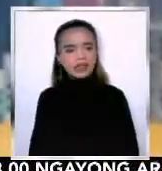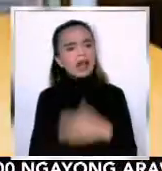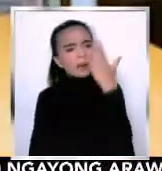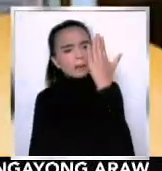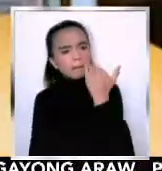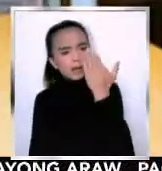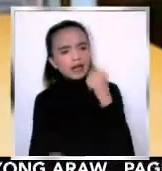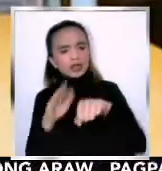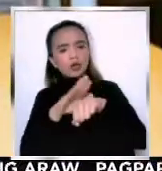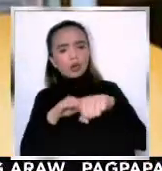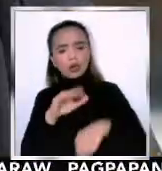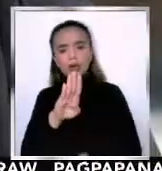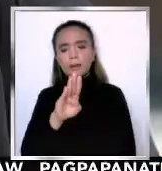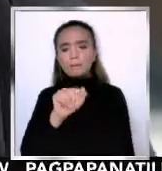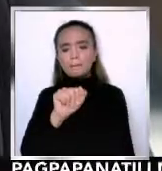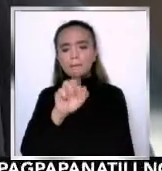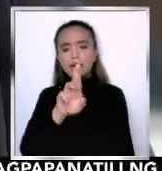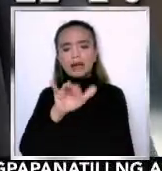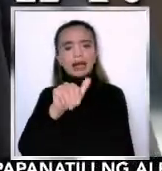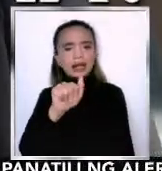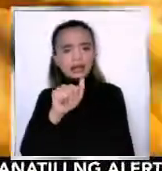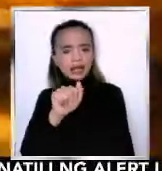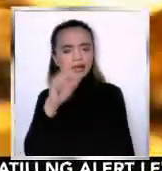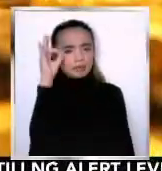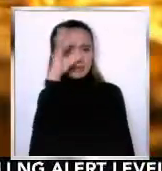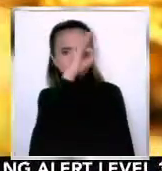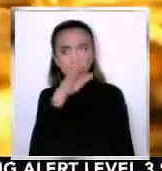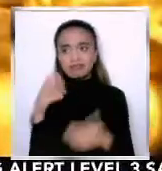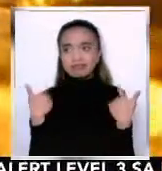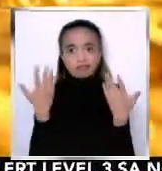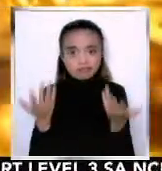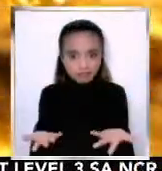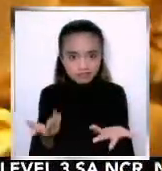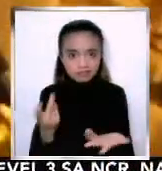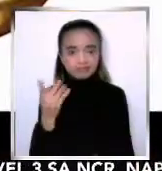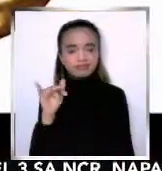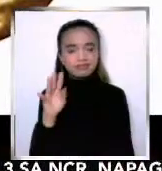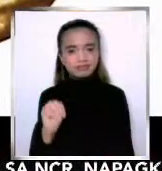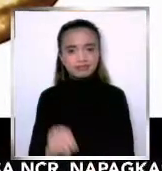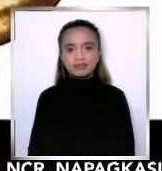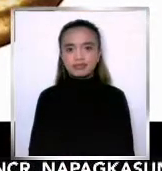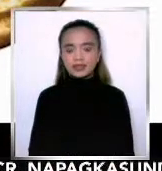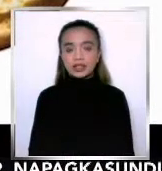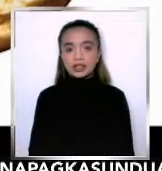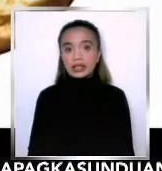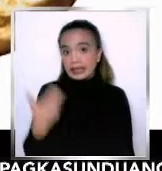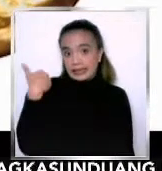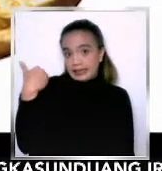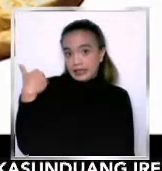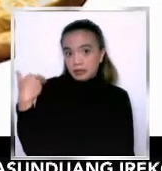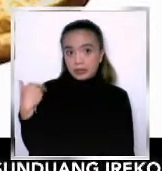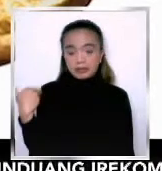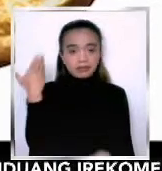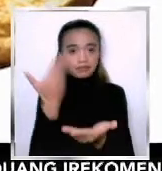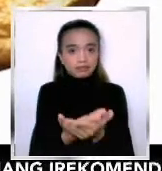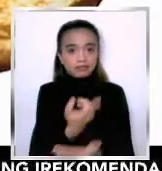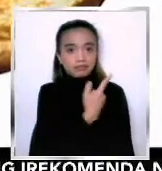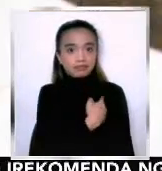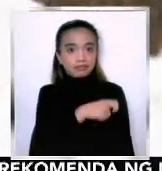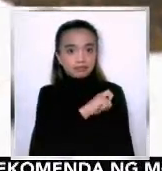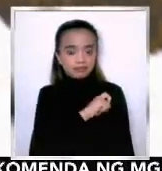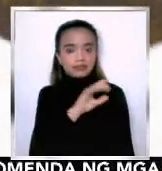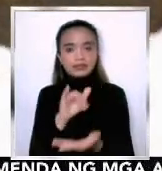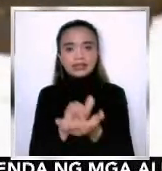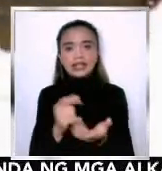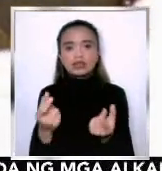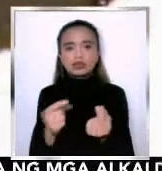sa coin? Kuya Kim, ano na? Kuya Kim, ano na? Bago dumating ang mga Espanyol, ginto ang ginagamit nating mga Pilipino pambayad sa komersyo.